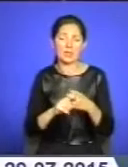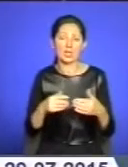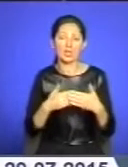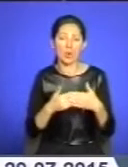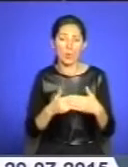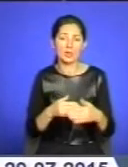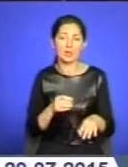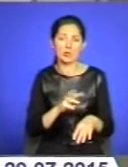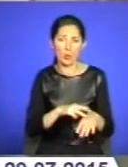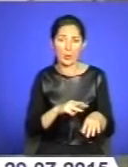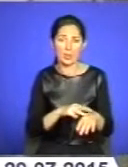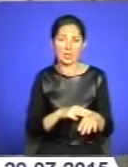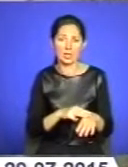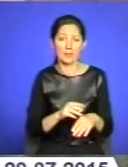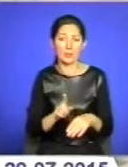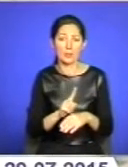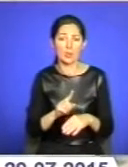області.